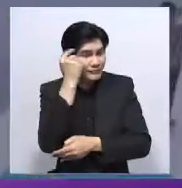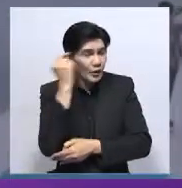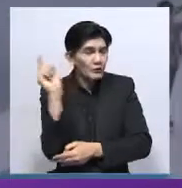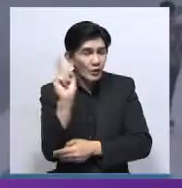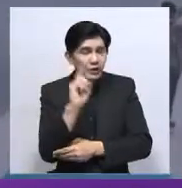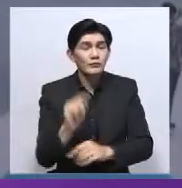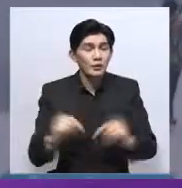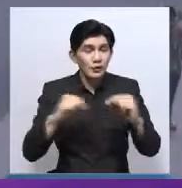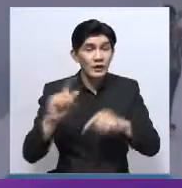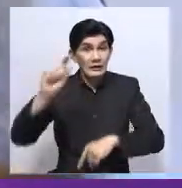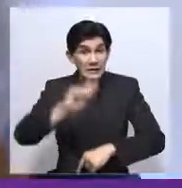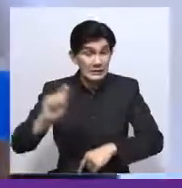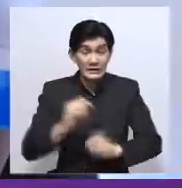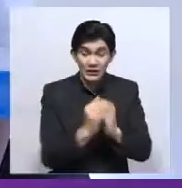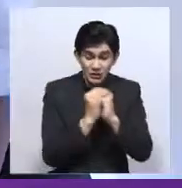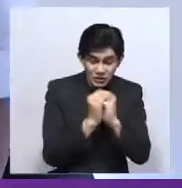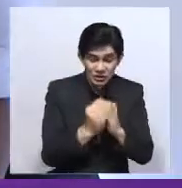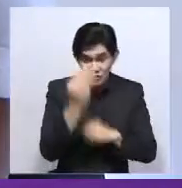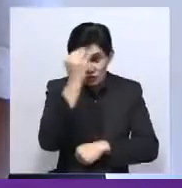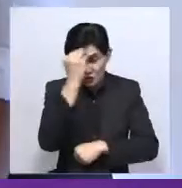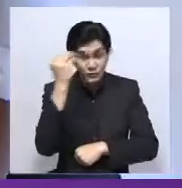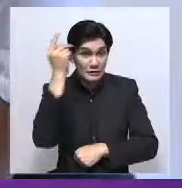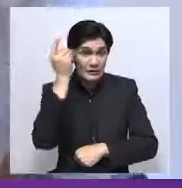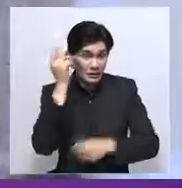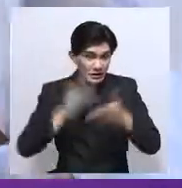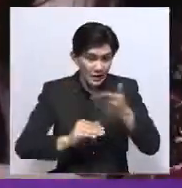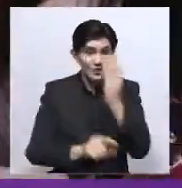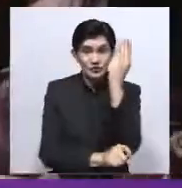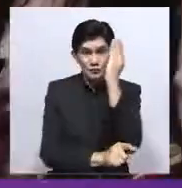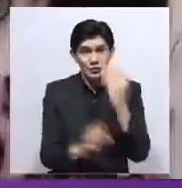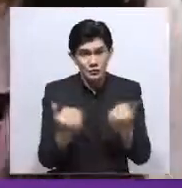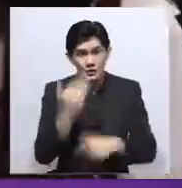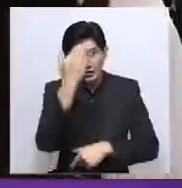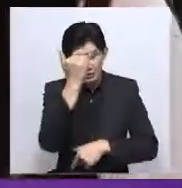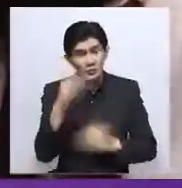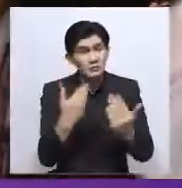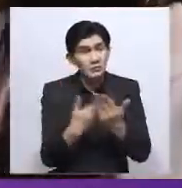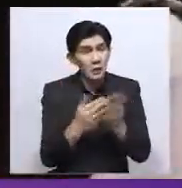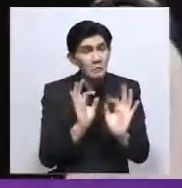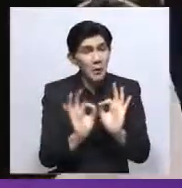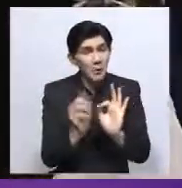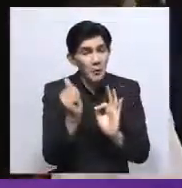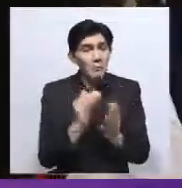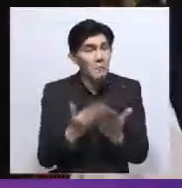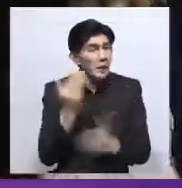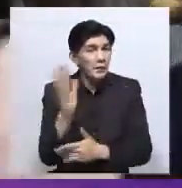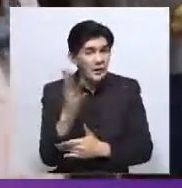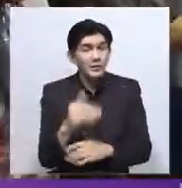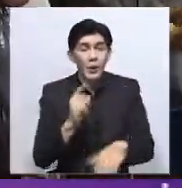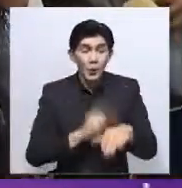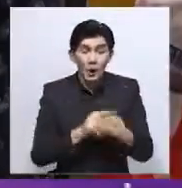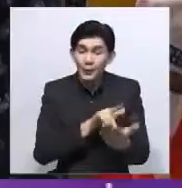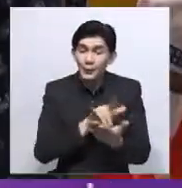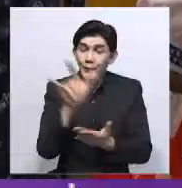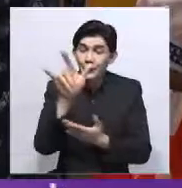พาะประเทศในเอเชียเช่นประเทศจีนญี่ปุ่นเกาหลีใต้แล้วก็สิงคโปร์เนื่องจากว่ามีราคาไม่สูงมากนักและใช้เว